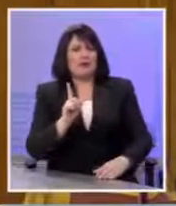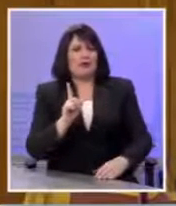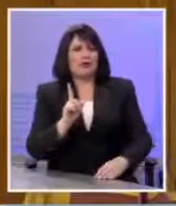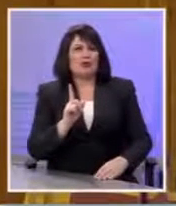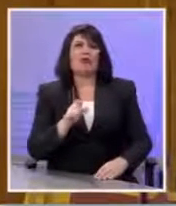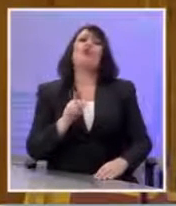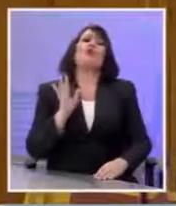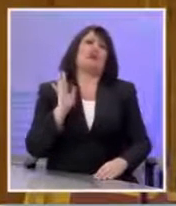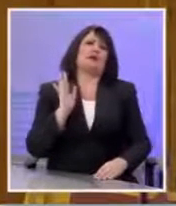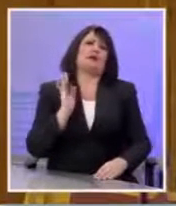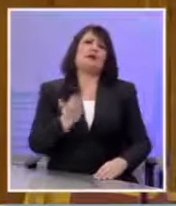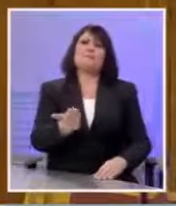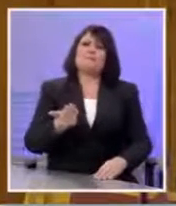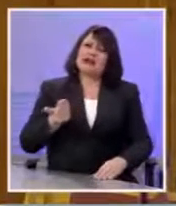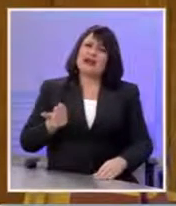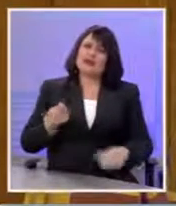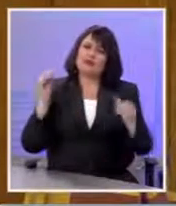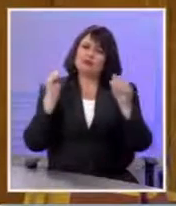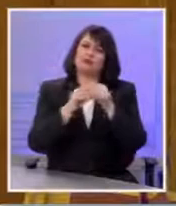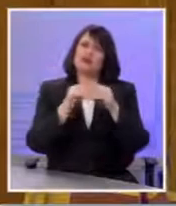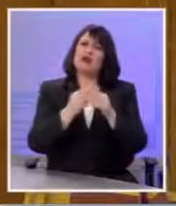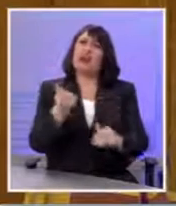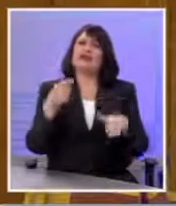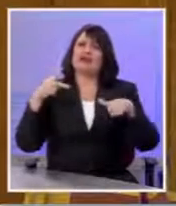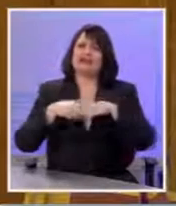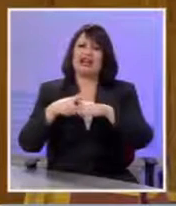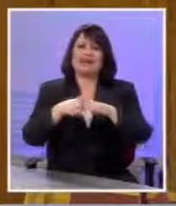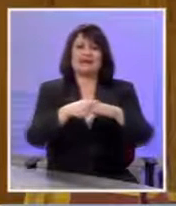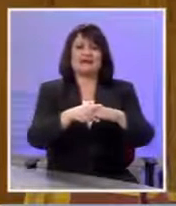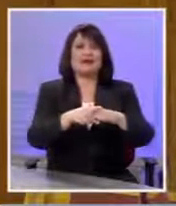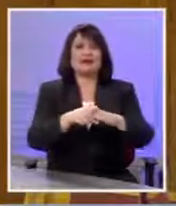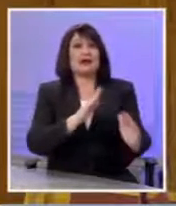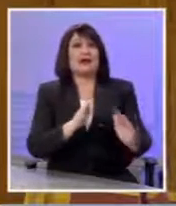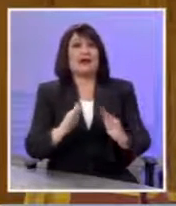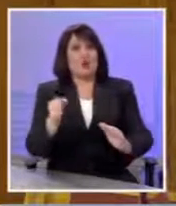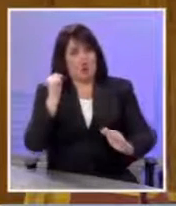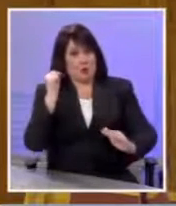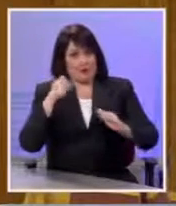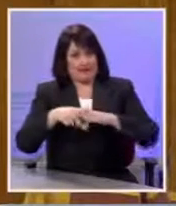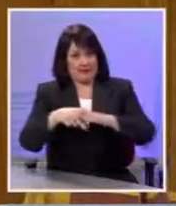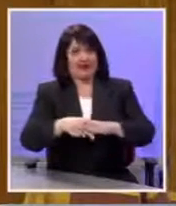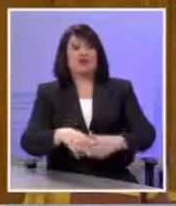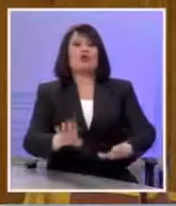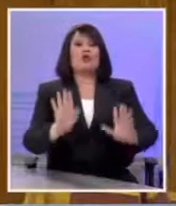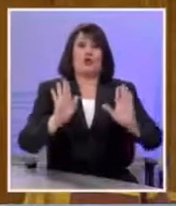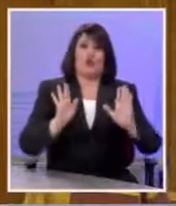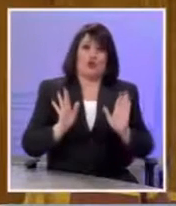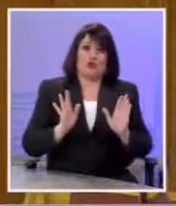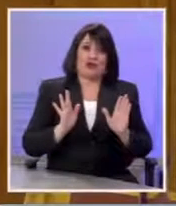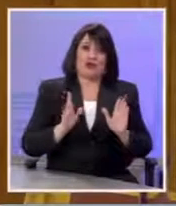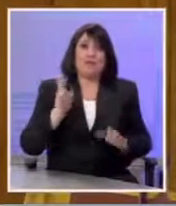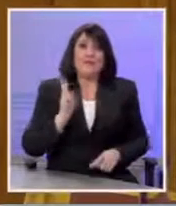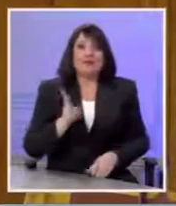οι προηγούμενες ανακεφαλαιοποίησεις πρώτον δεν θωράκισαν επαρκώς τις τράπεζες από